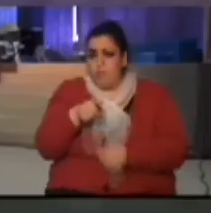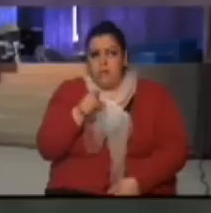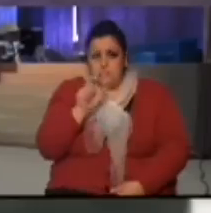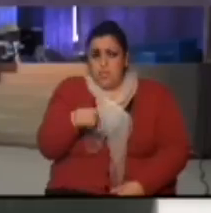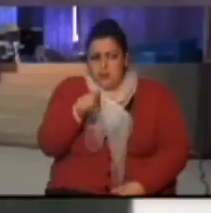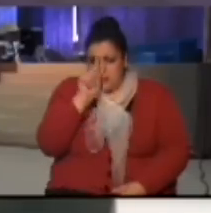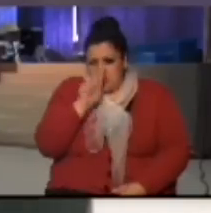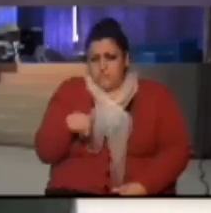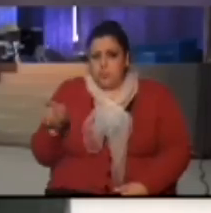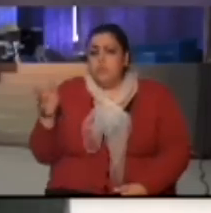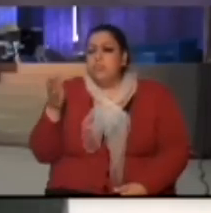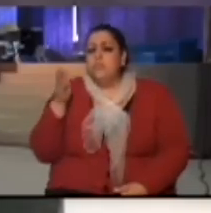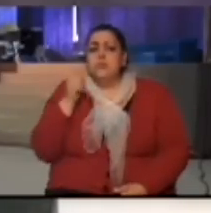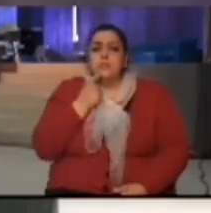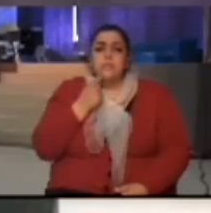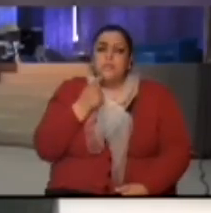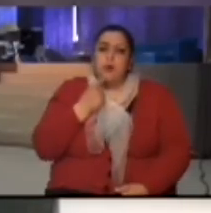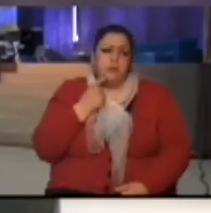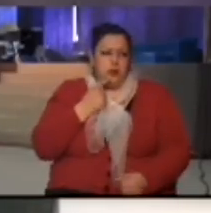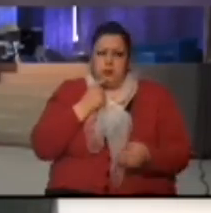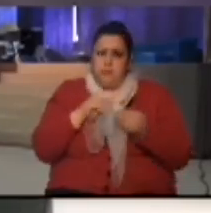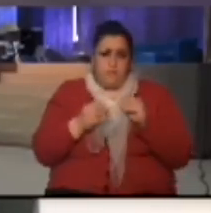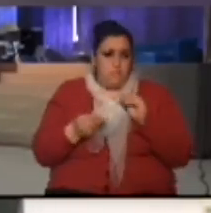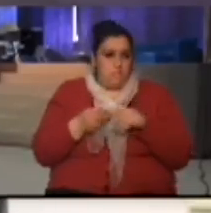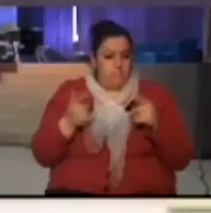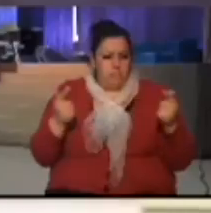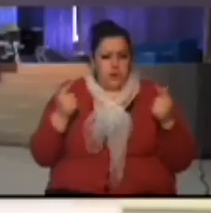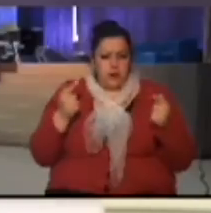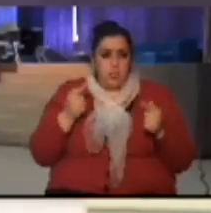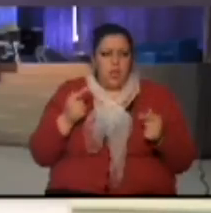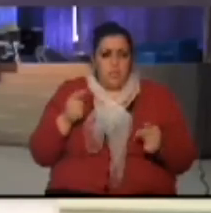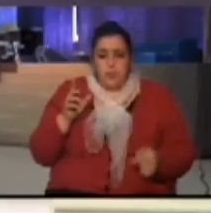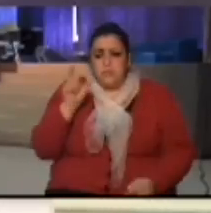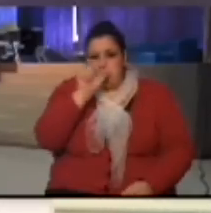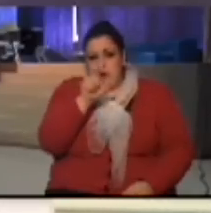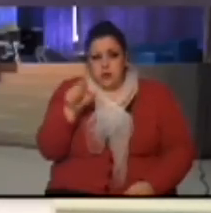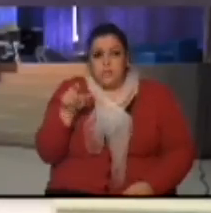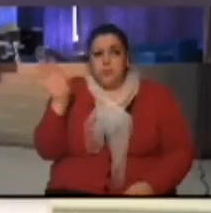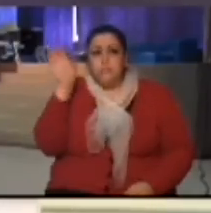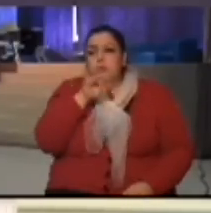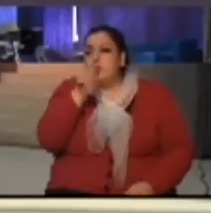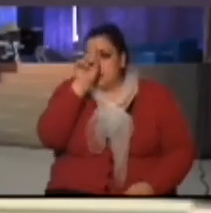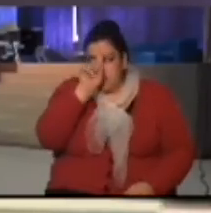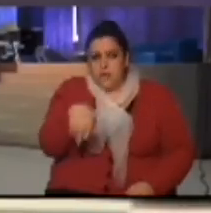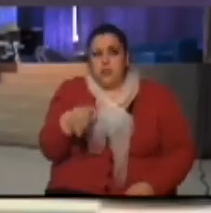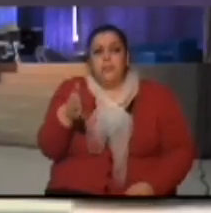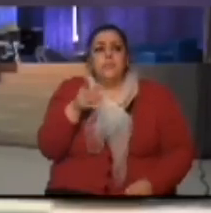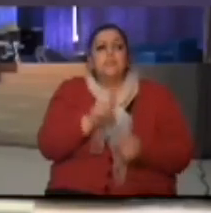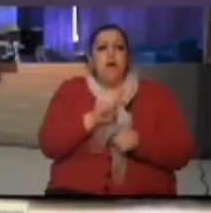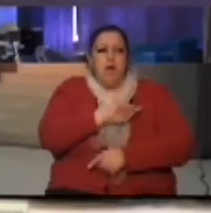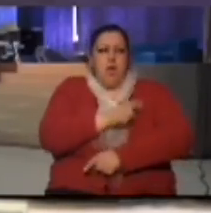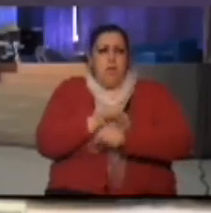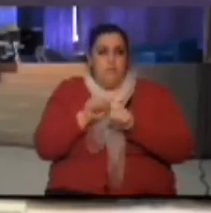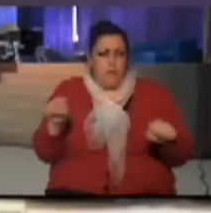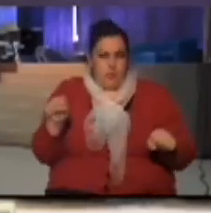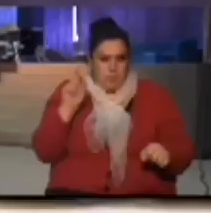մարդը, գիտես ինքը ինչերով է անցել, ամեն մեկդ լեգենդ եք իրանց համար, ամեն մեկդ հերոս եք իրանց